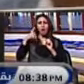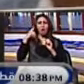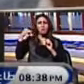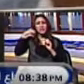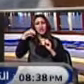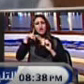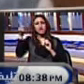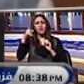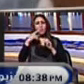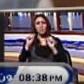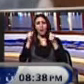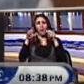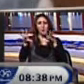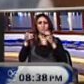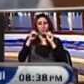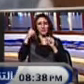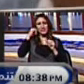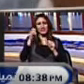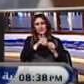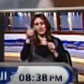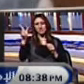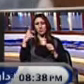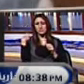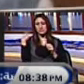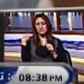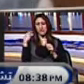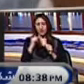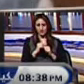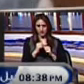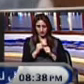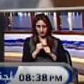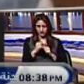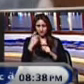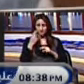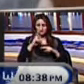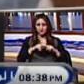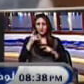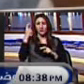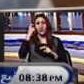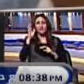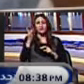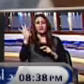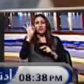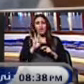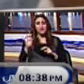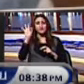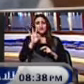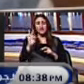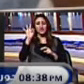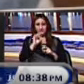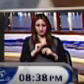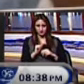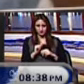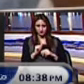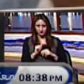كان كل 10 دقائق في اتصال بيني وبين محمد بيه. بعتني مره اسم اول اسم تاني، اجي اتحرك يقول لي ما تتحركش، لو في اي